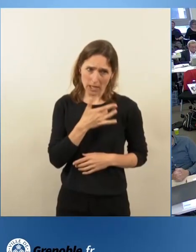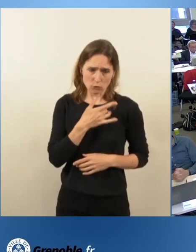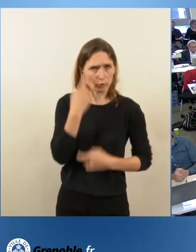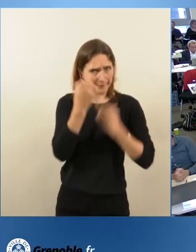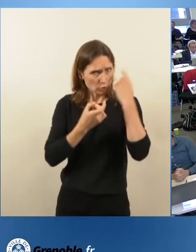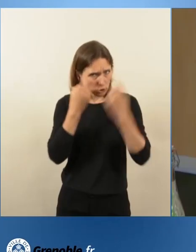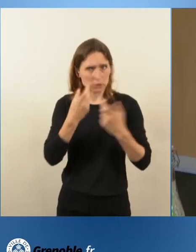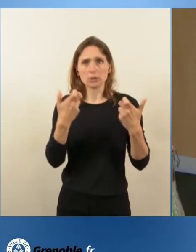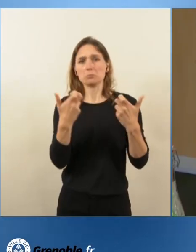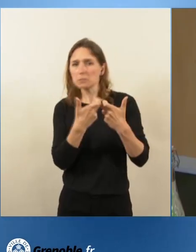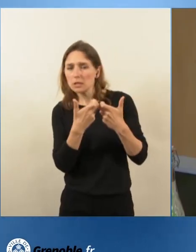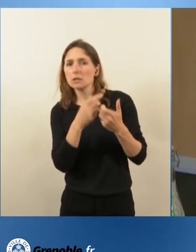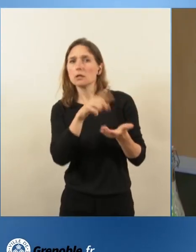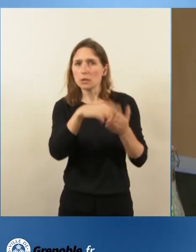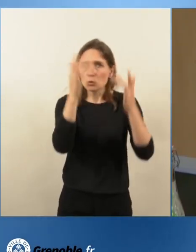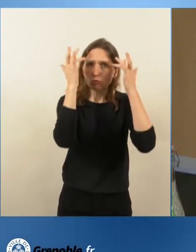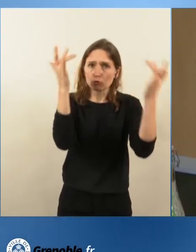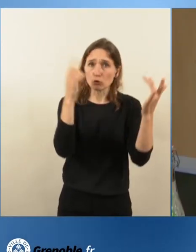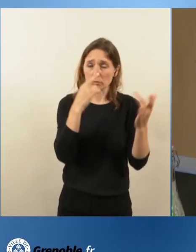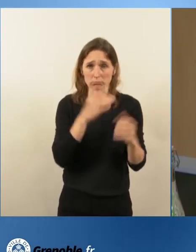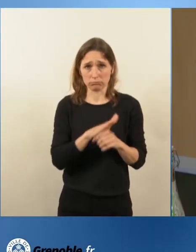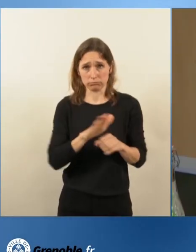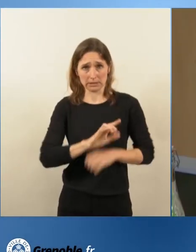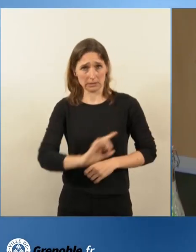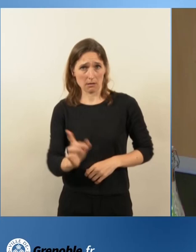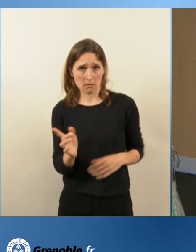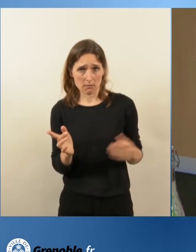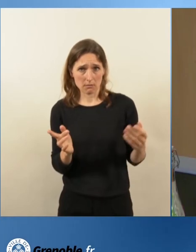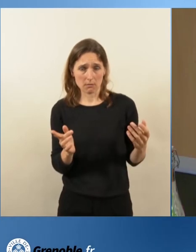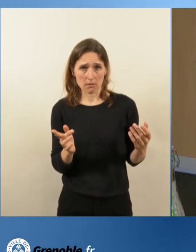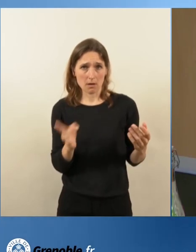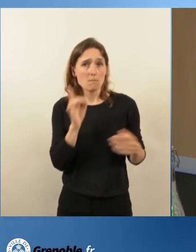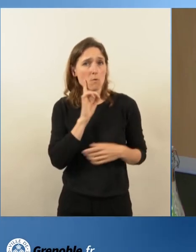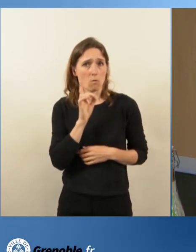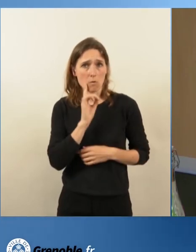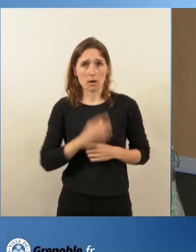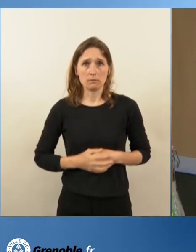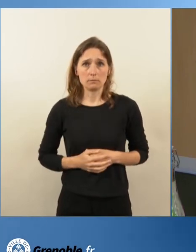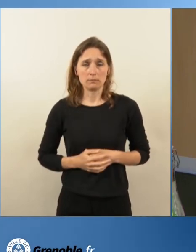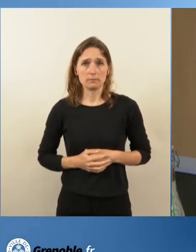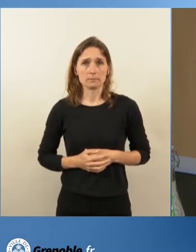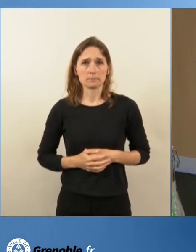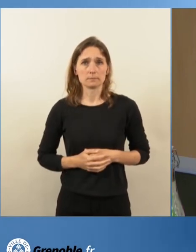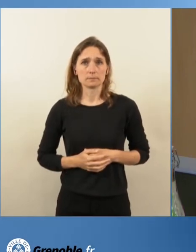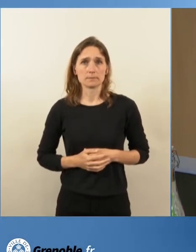tarification mais celle-ci ne suffit pas en fait pourquoi simplement aujourd'hui